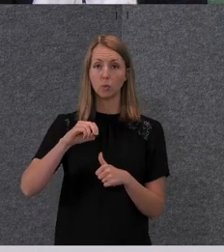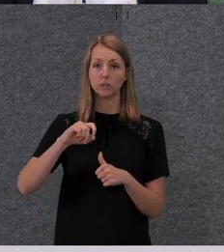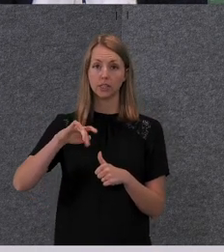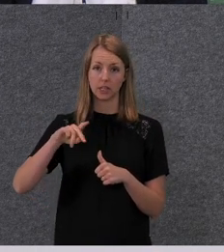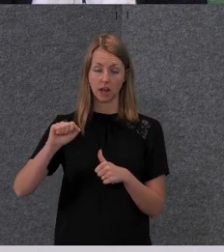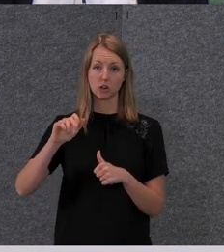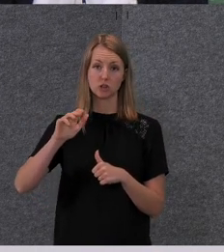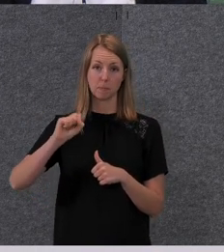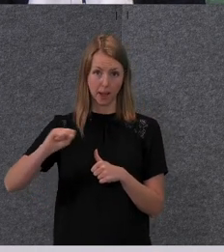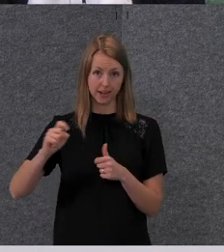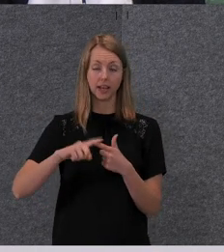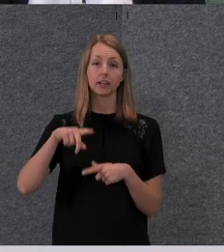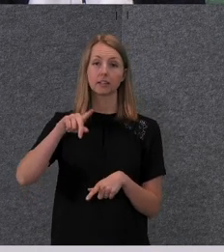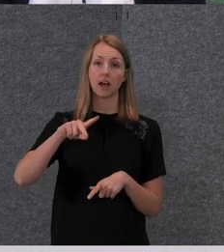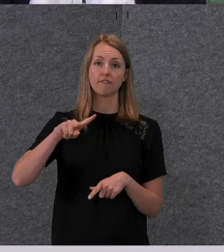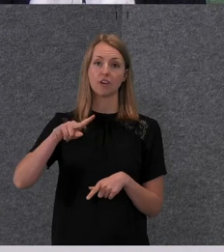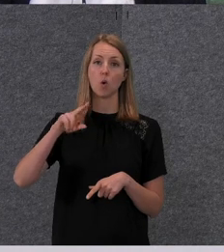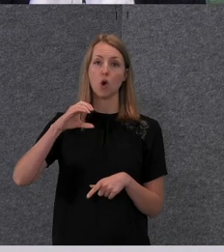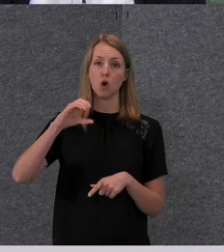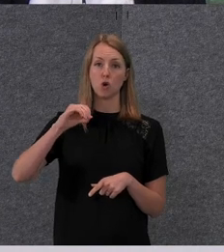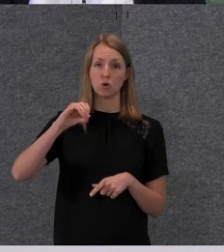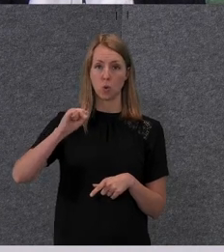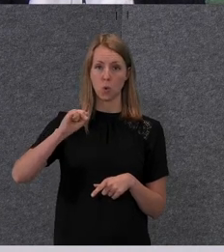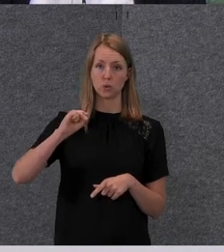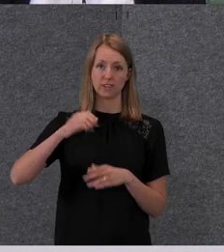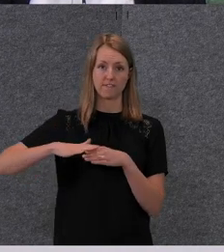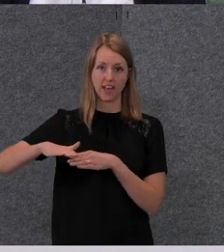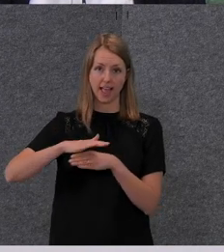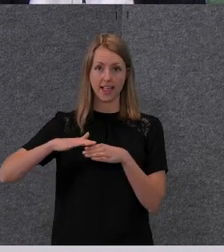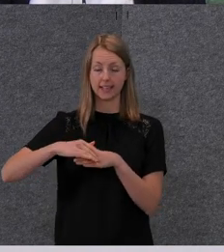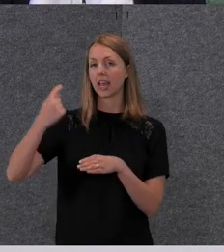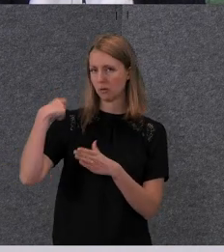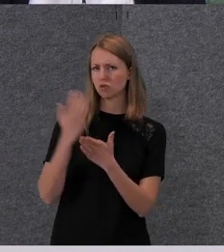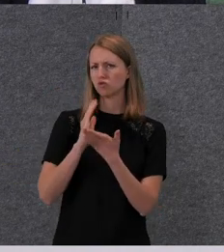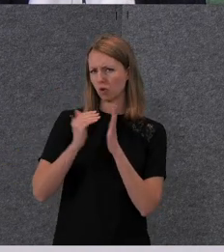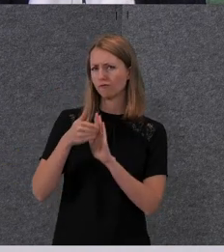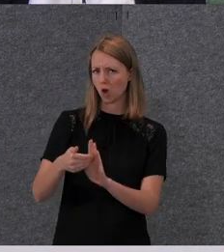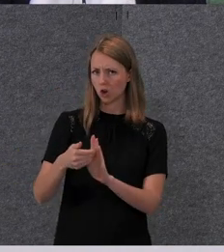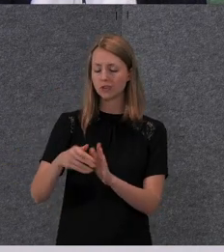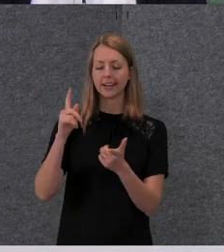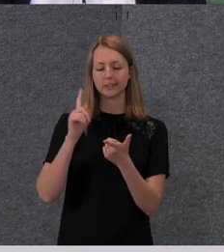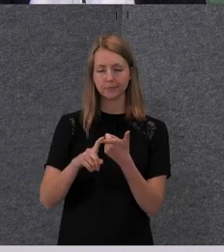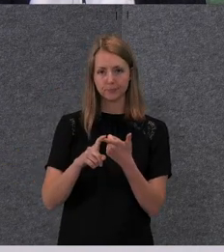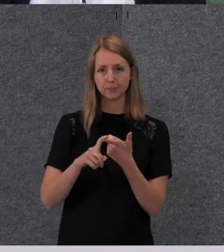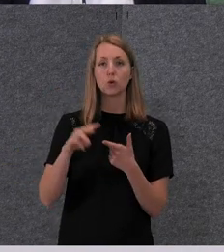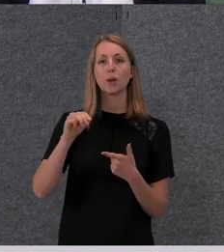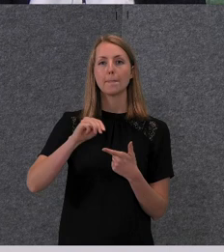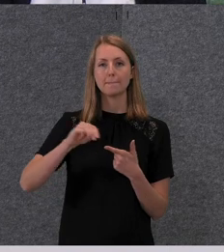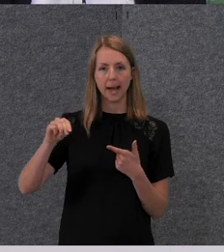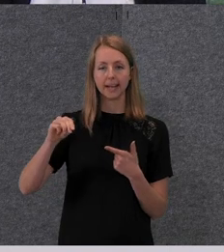Anne-Mone aus Coesfeld, KV Coesfeld. Sie hatte sich bereits eben vorgestellt. Und auch von